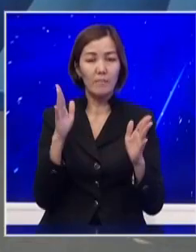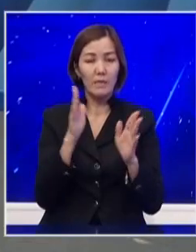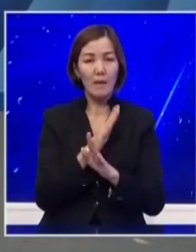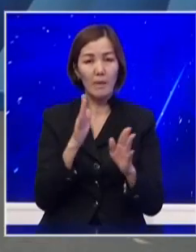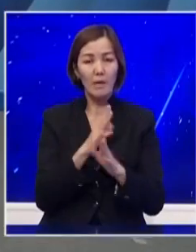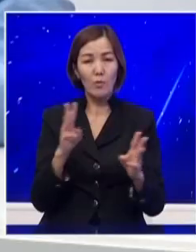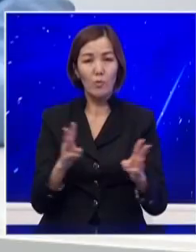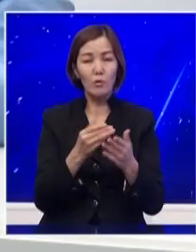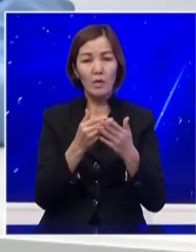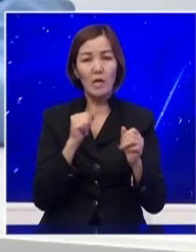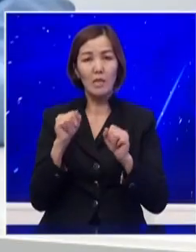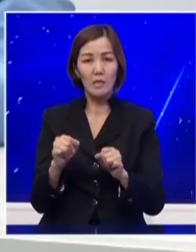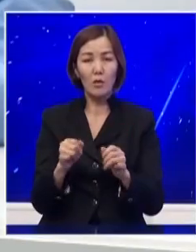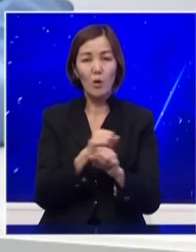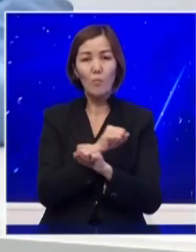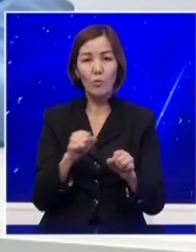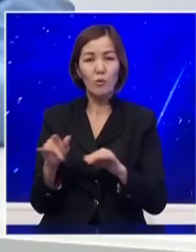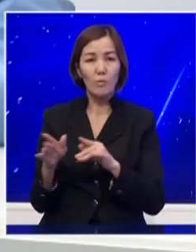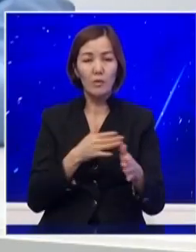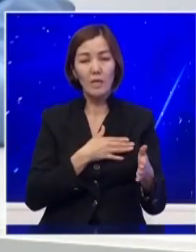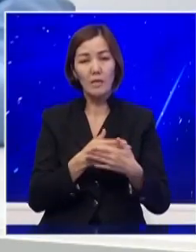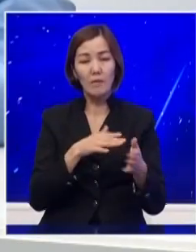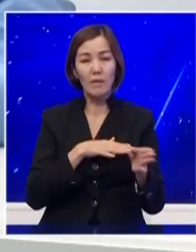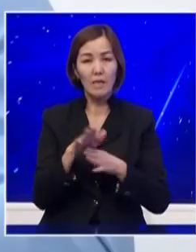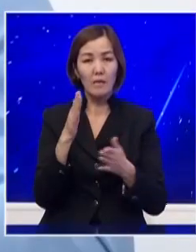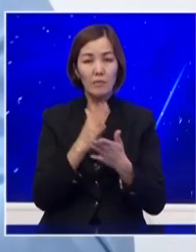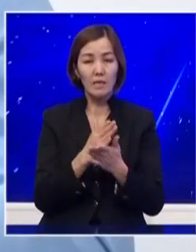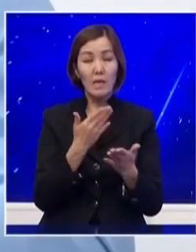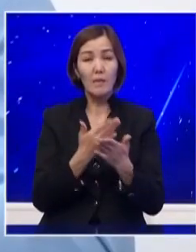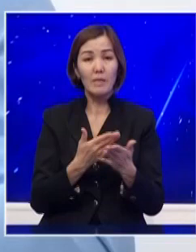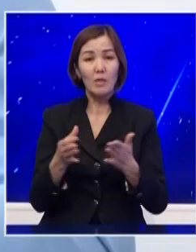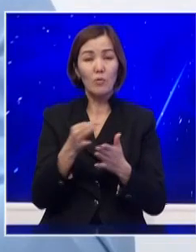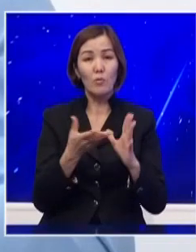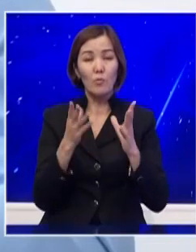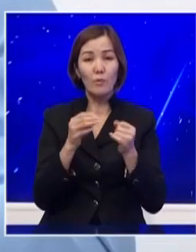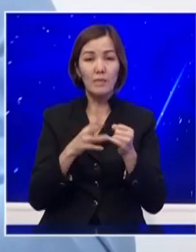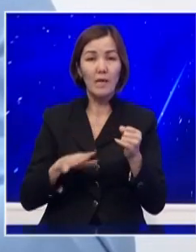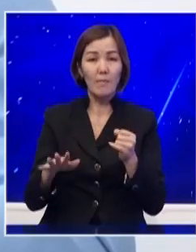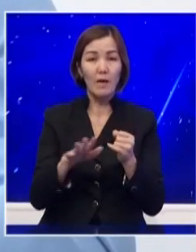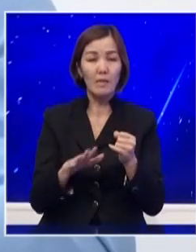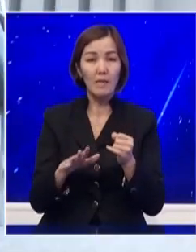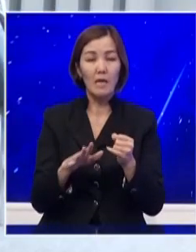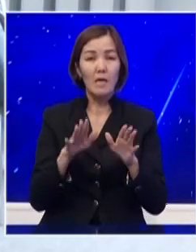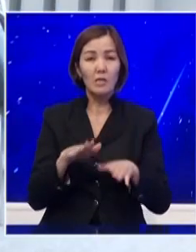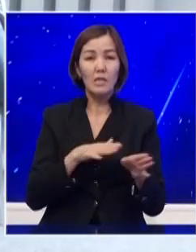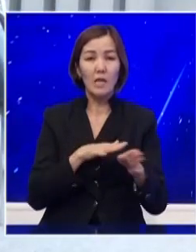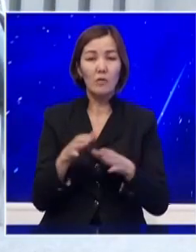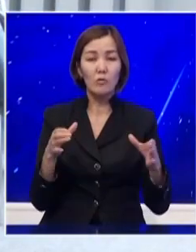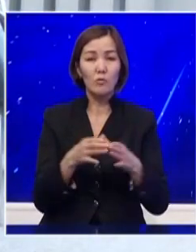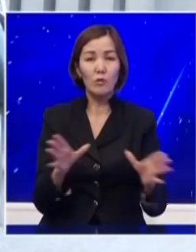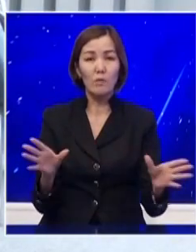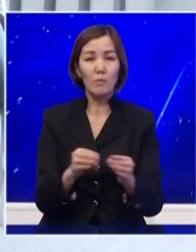табиғи өрттің алдын алу, болдырмау шараларын атқарып жатыр. Мәселен, облыс аумағында жергілікті атқарушы орган